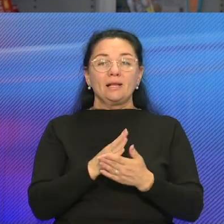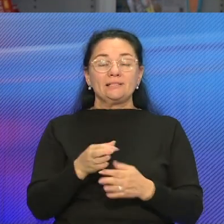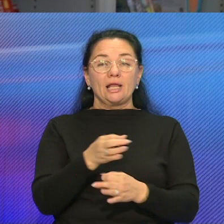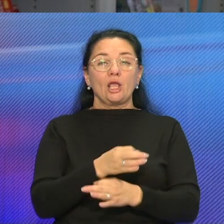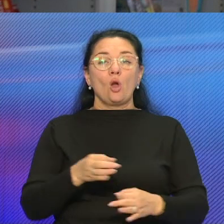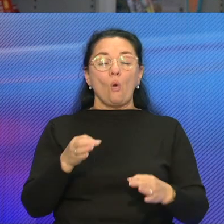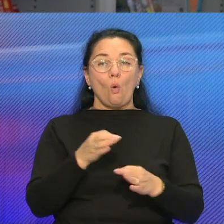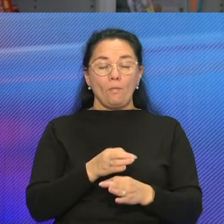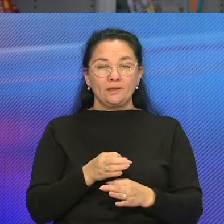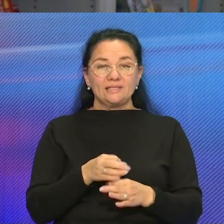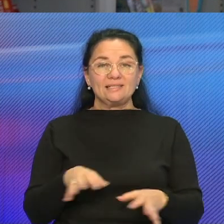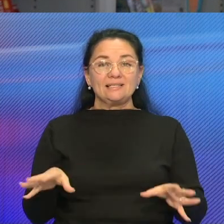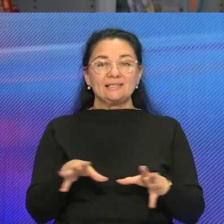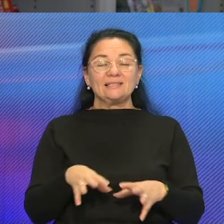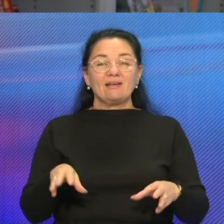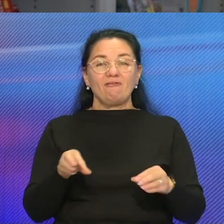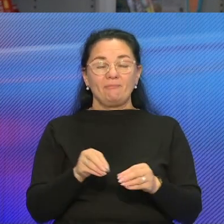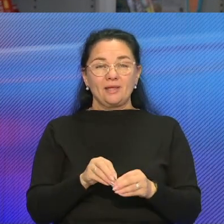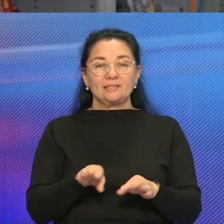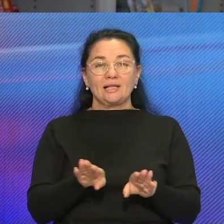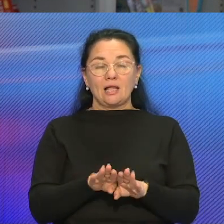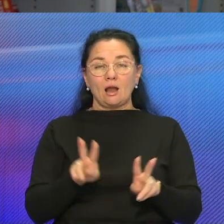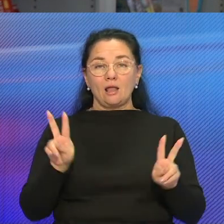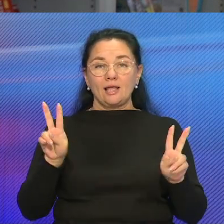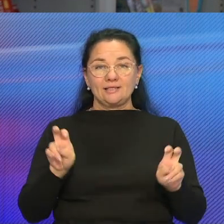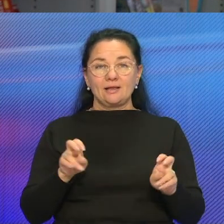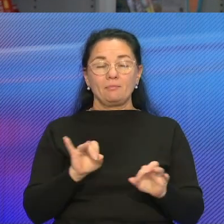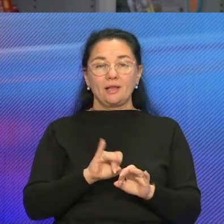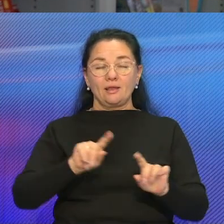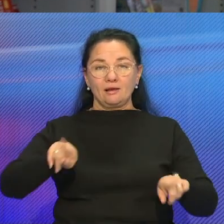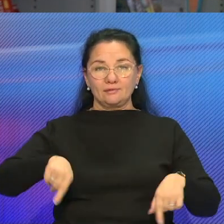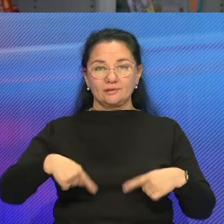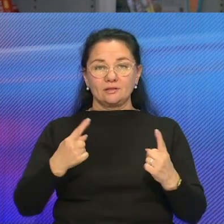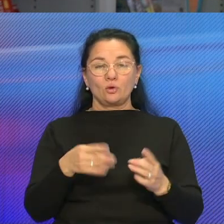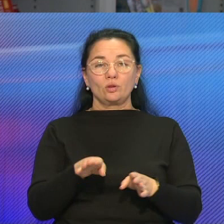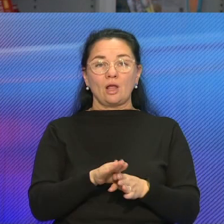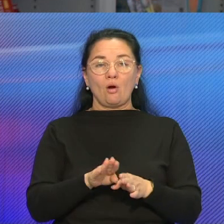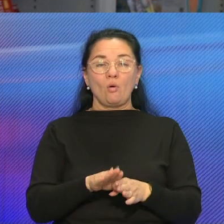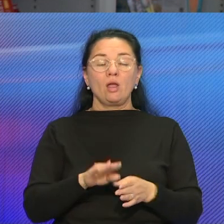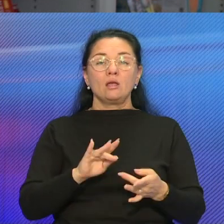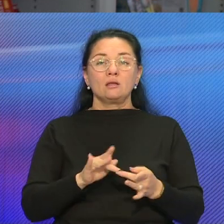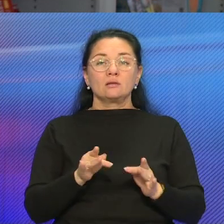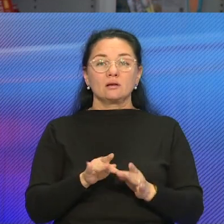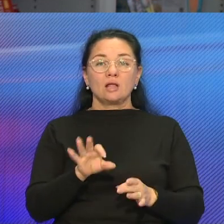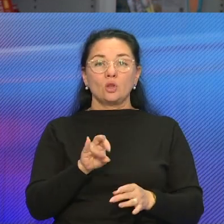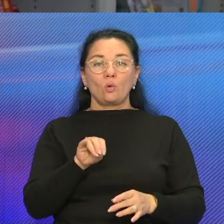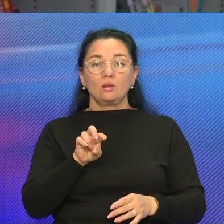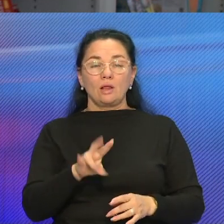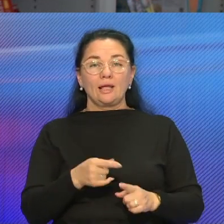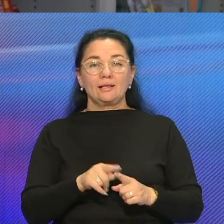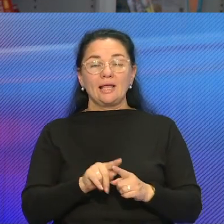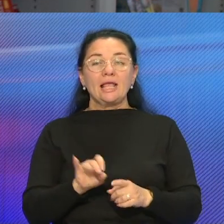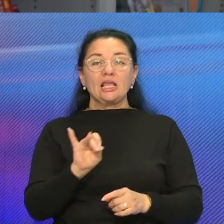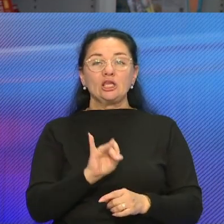супольна визначыли такую тэму і ствараюць онлайн дайджест 80 цікавых фактав з гісторы